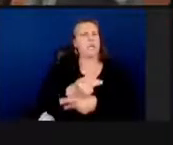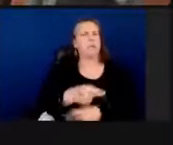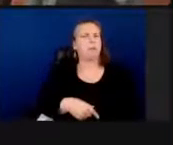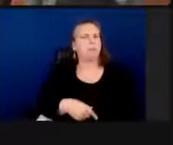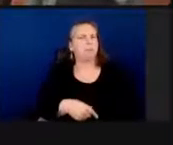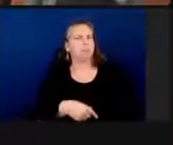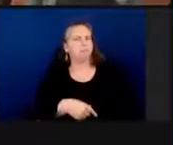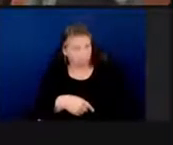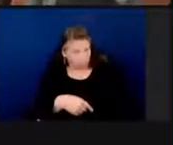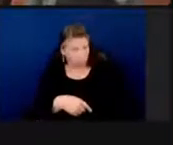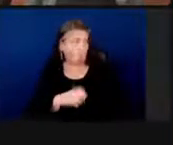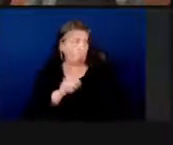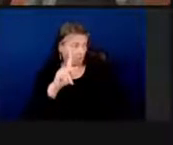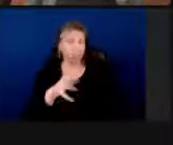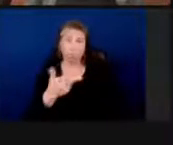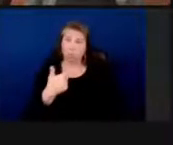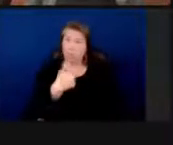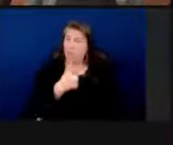Ni lazima